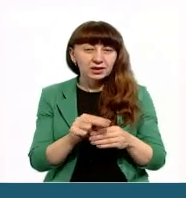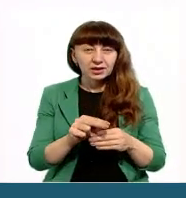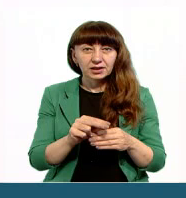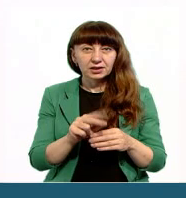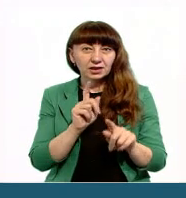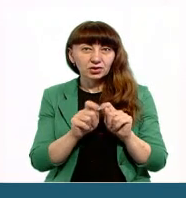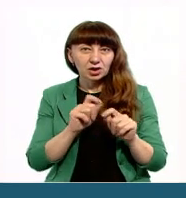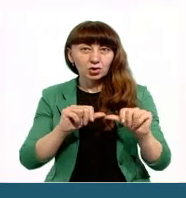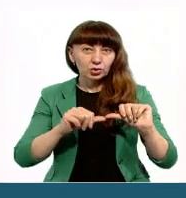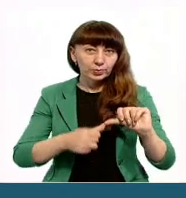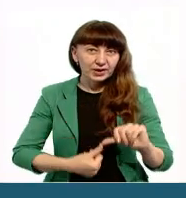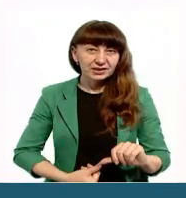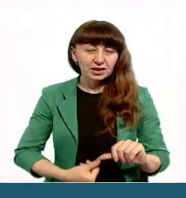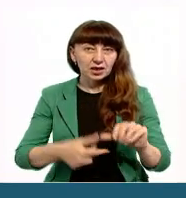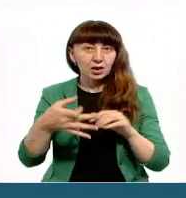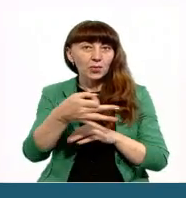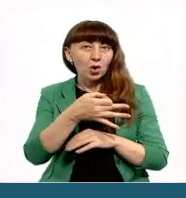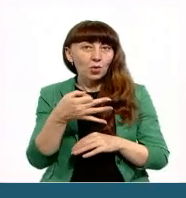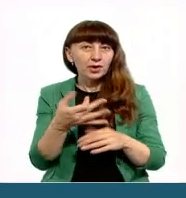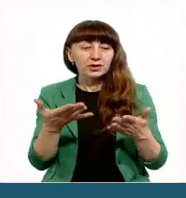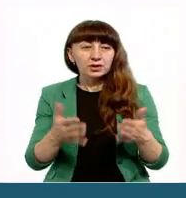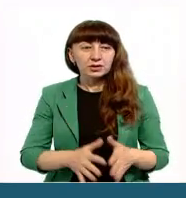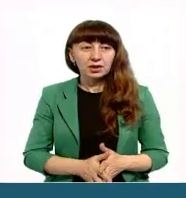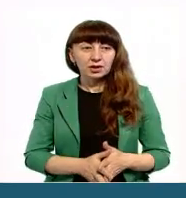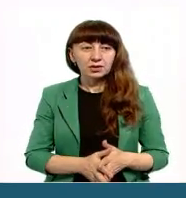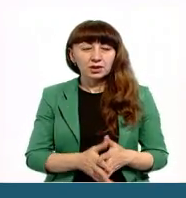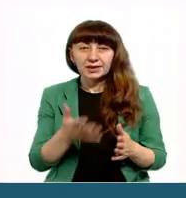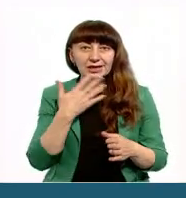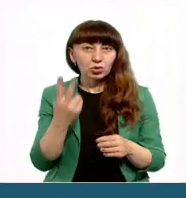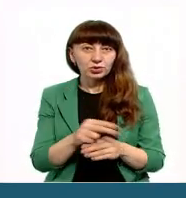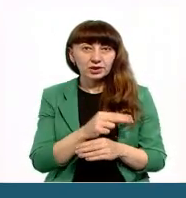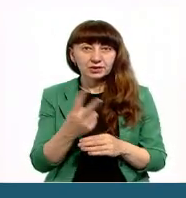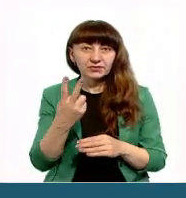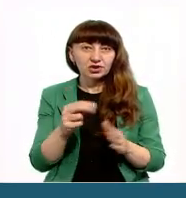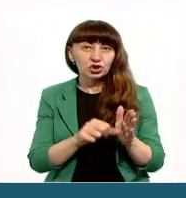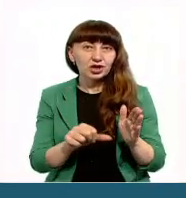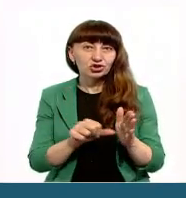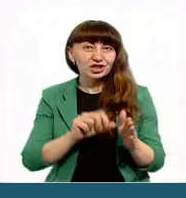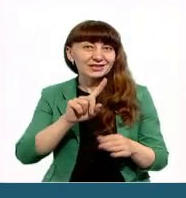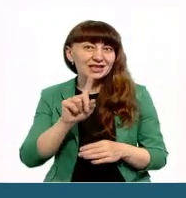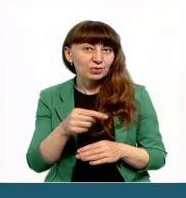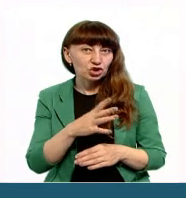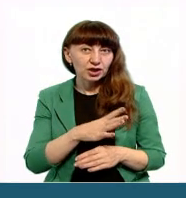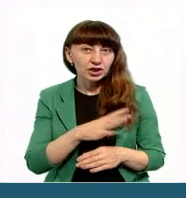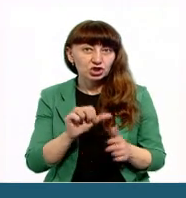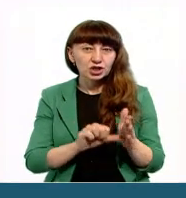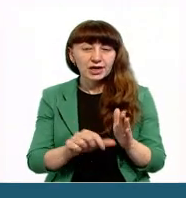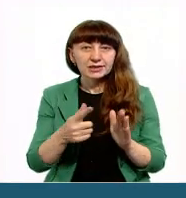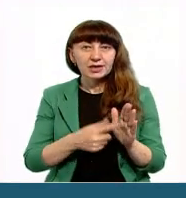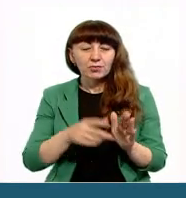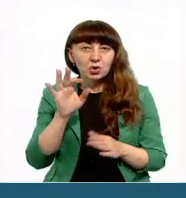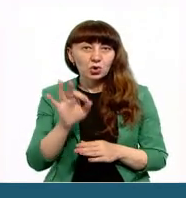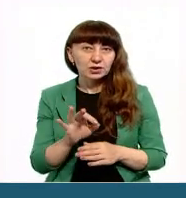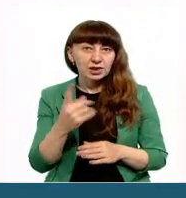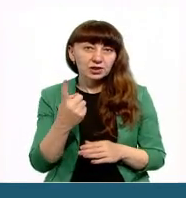постоянном контроле. По области остаются не устранены 266 замечаний, из которых 67%